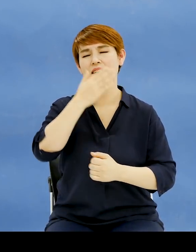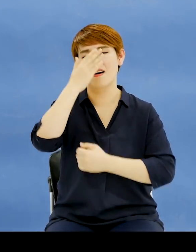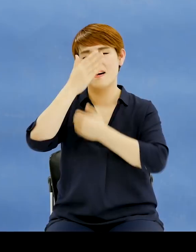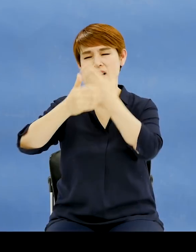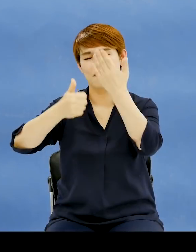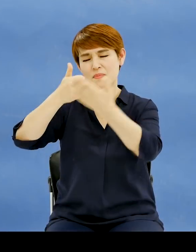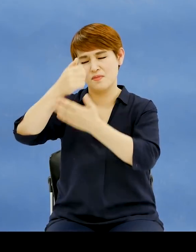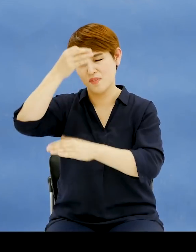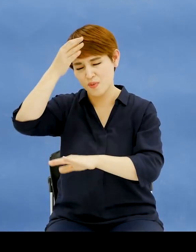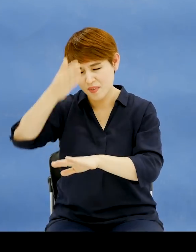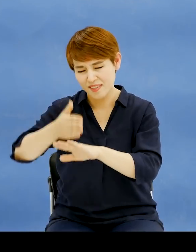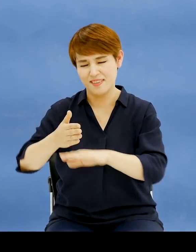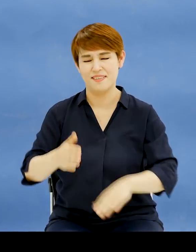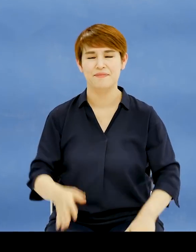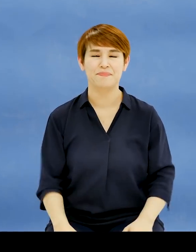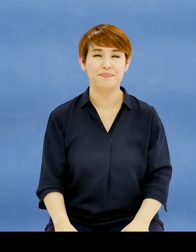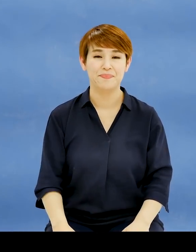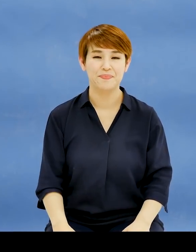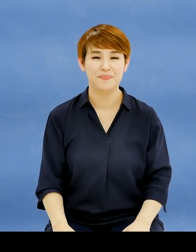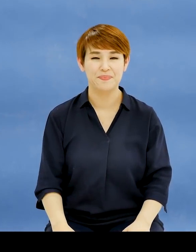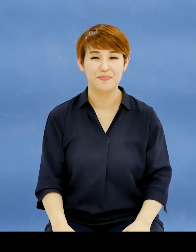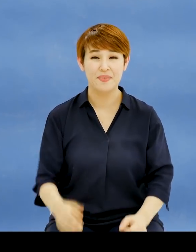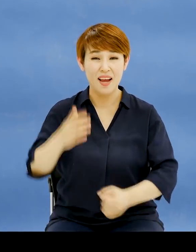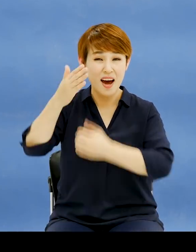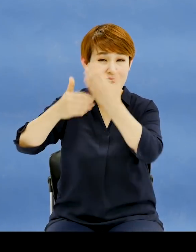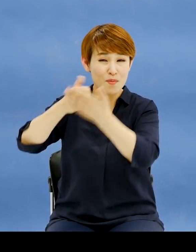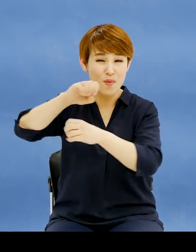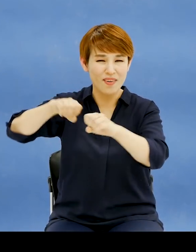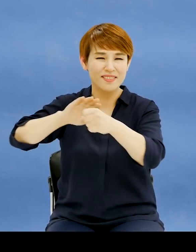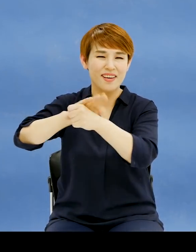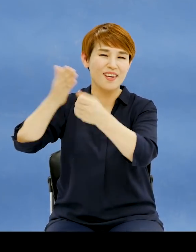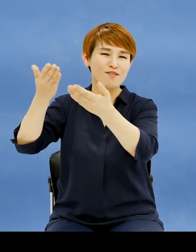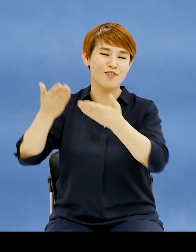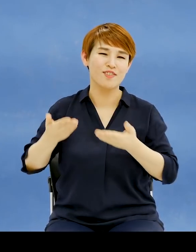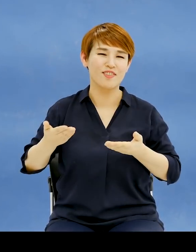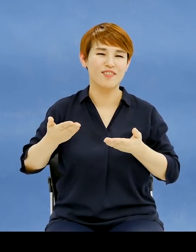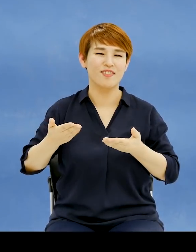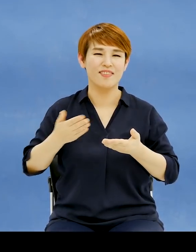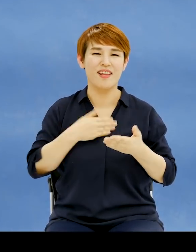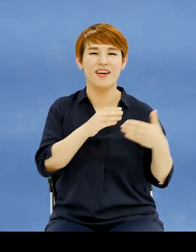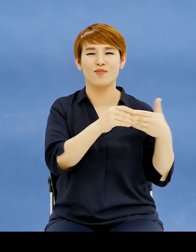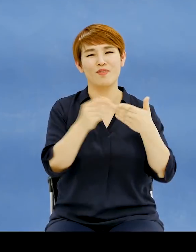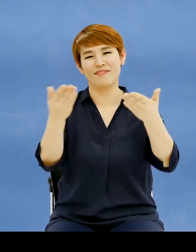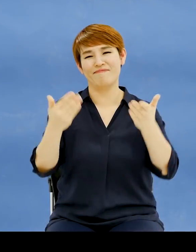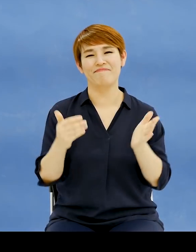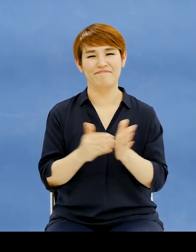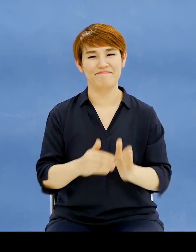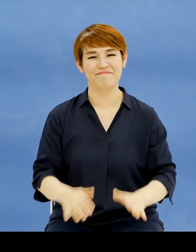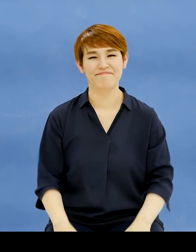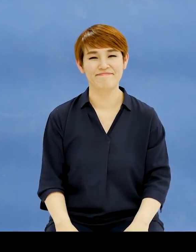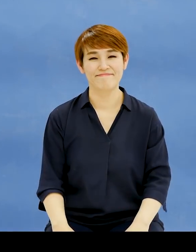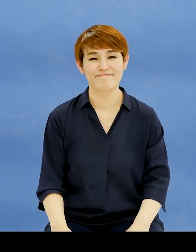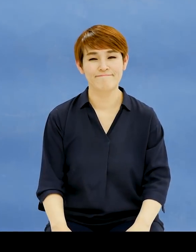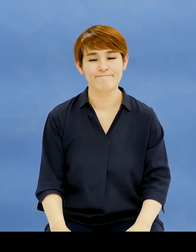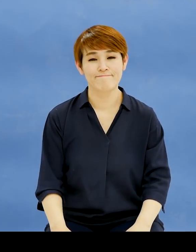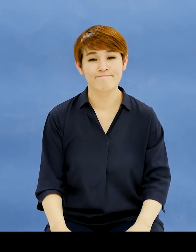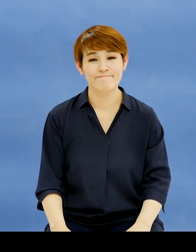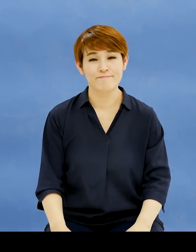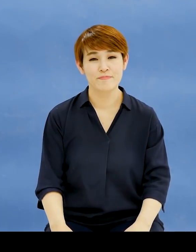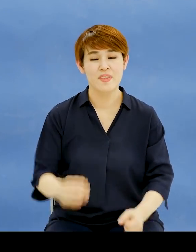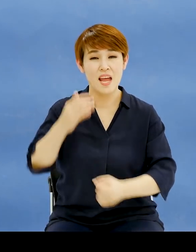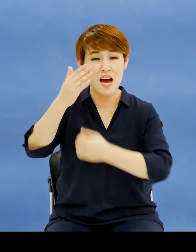마음 굉장히 상하게 해드린 거 죄송하고 그러면 또 우리 하나님이 저를 사랑해 주셔서 여기까지 또 이끌고